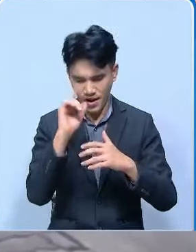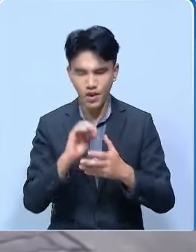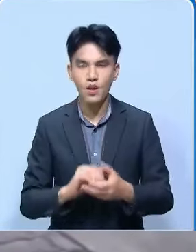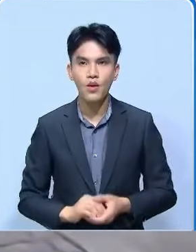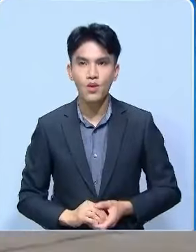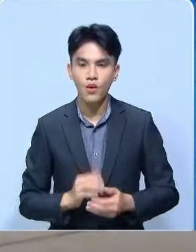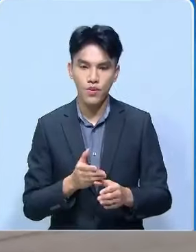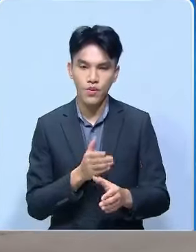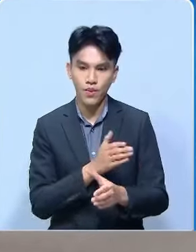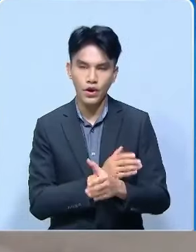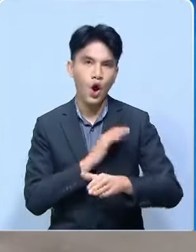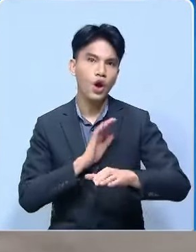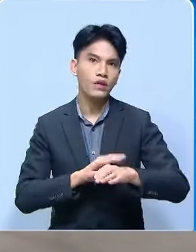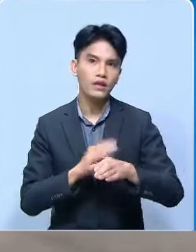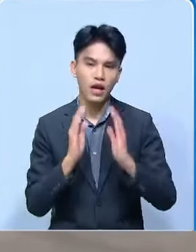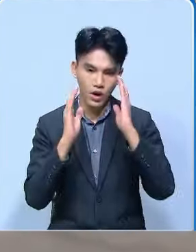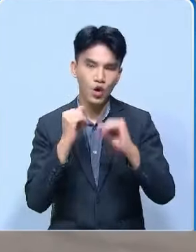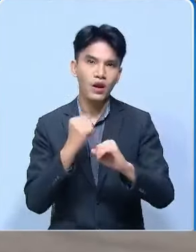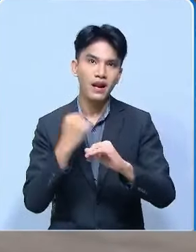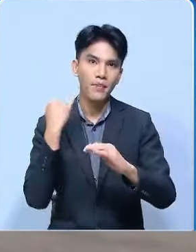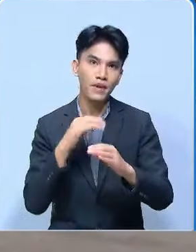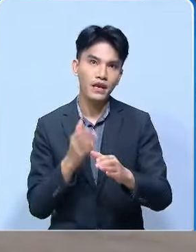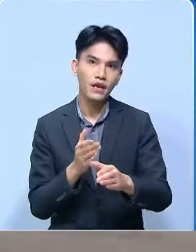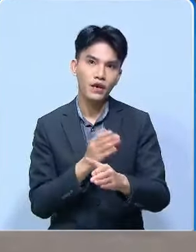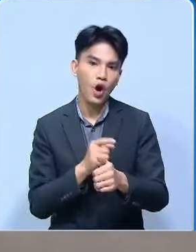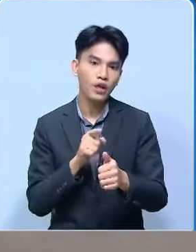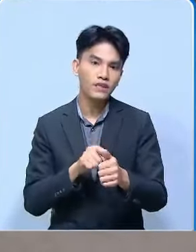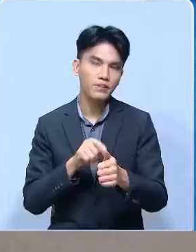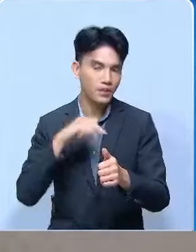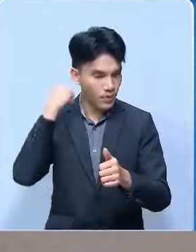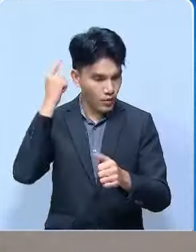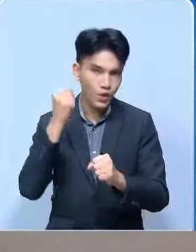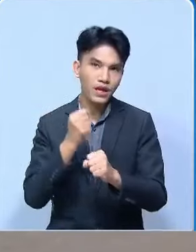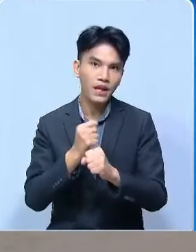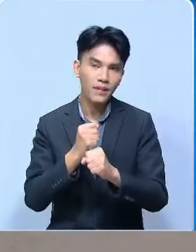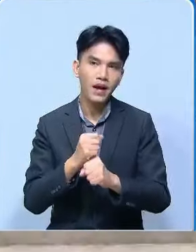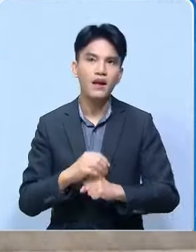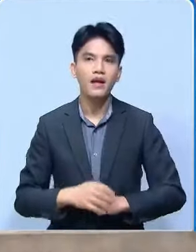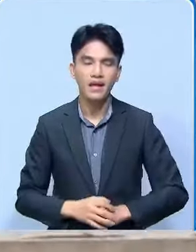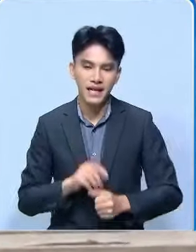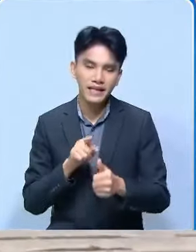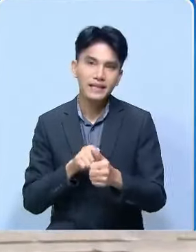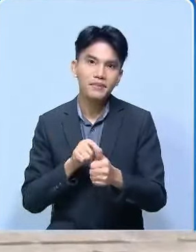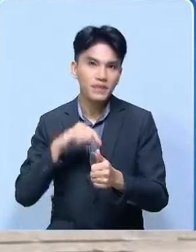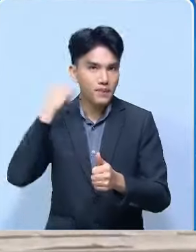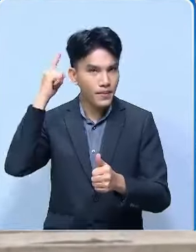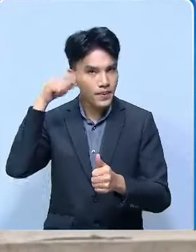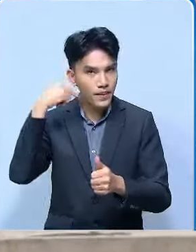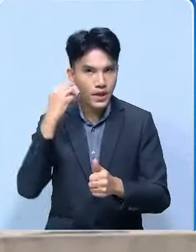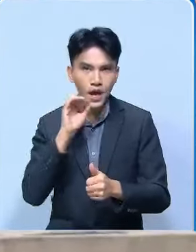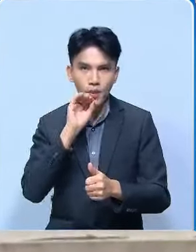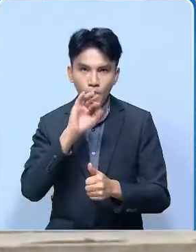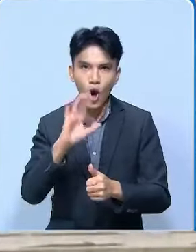หลงเคยเข้าไปเตือนคนที่ก่อเหตุที่เขามาจีบผู้หญิงเขาทำงานที่ศาลเจ้าใช่ไหม ใช่ค่ะ ก็มาจีบคราวนี้ตะหลงก็ไปบอก